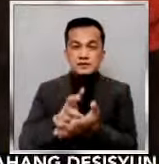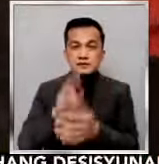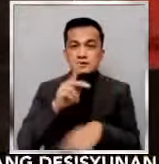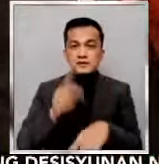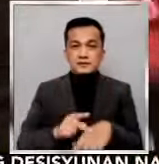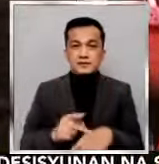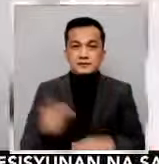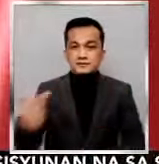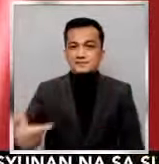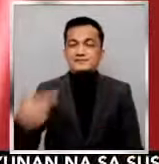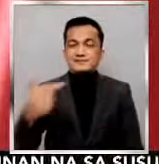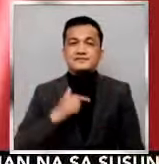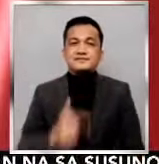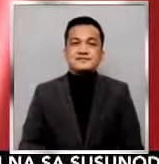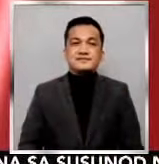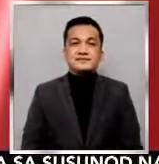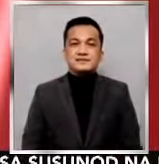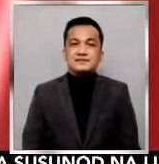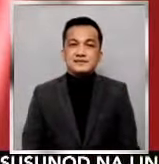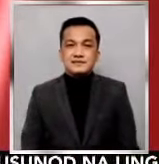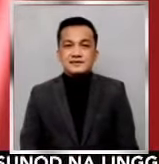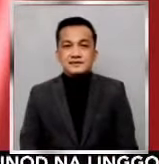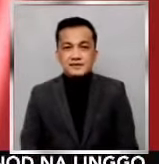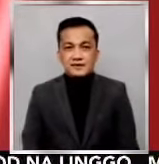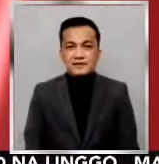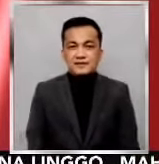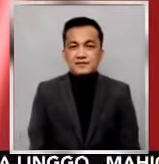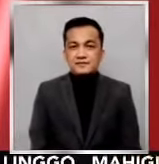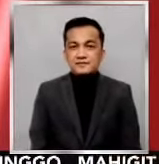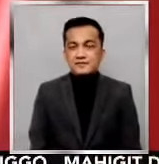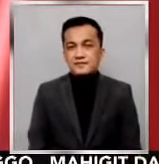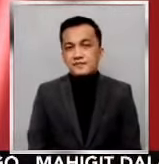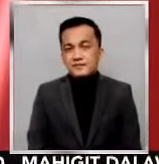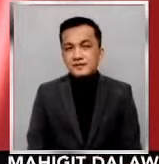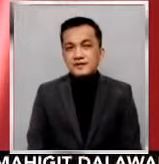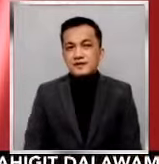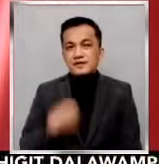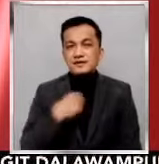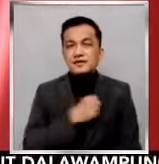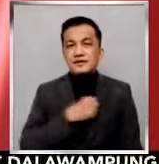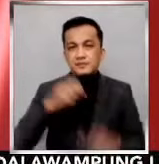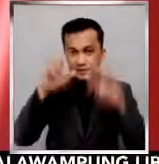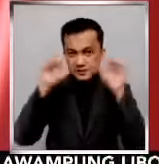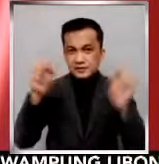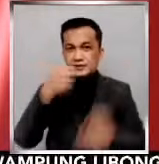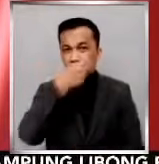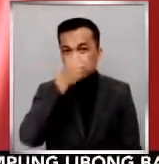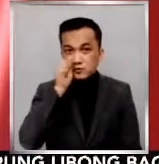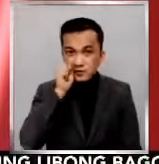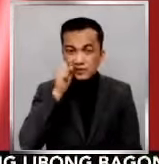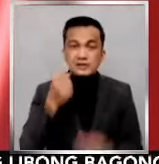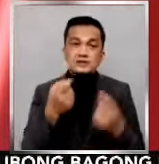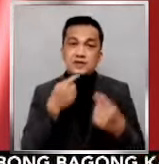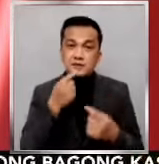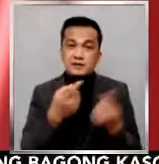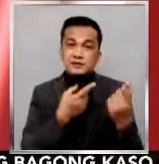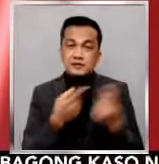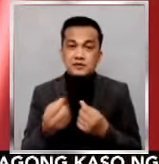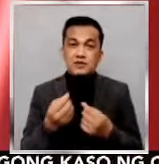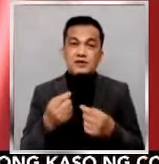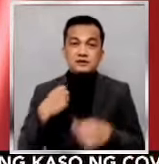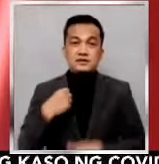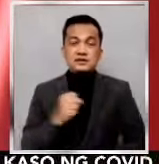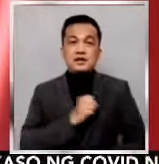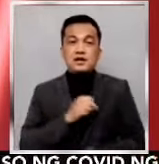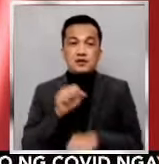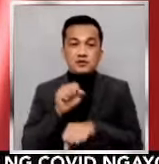24 Oras. Sagot naman ni Senate President Tito Soto, ginagawa lang ng Senado ang trabaho nito sa mga